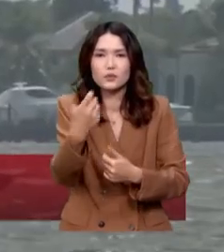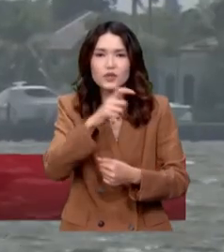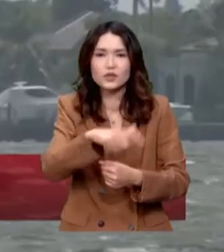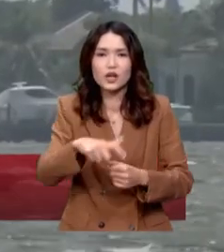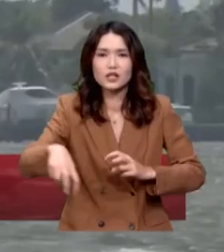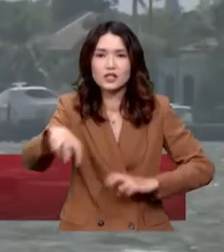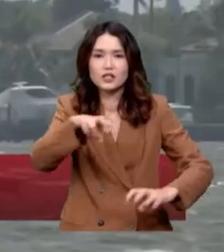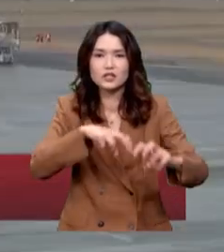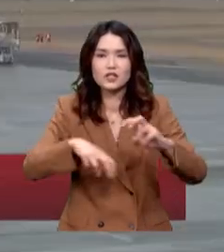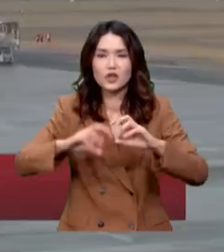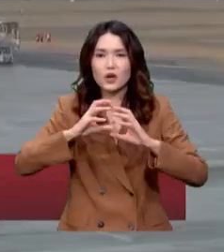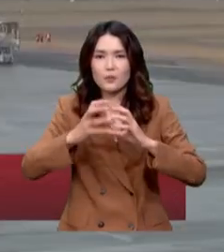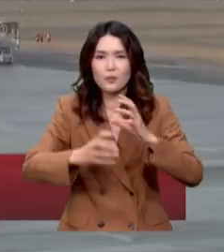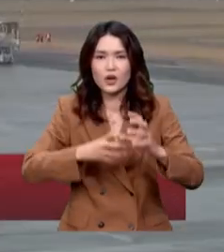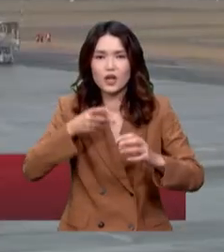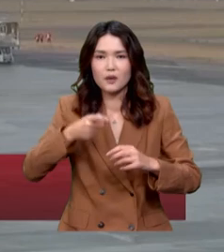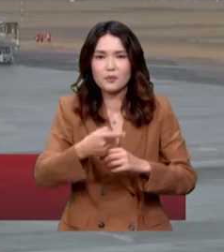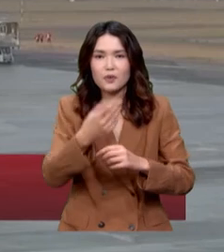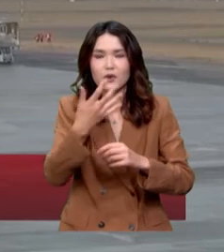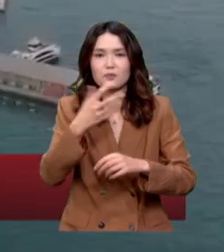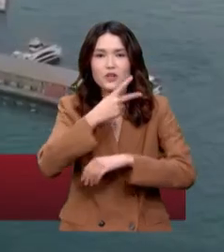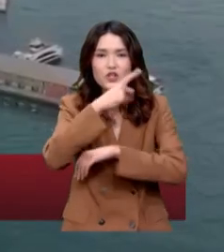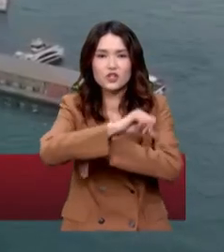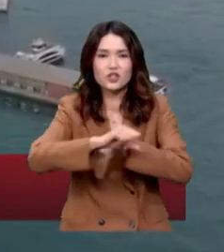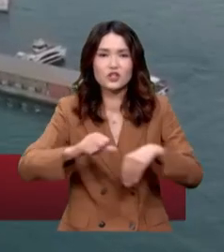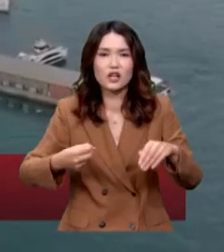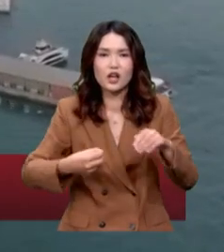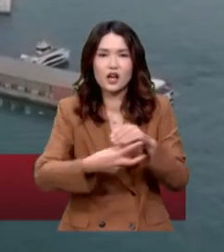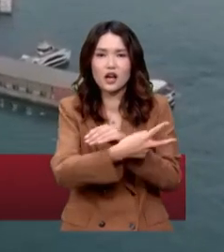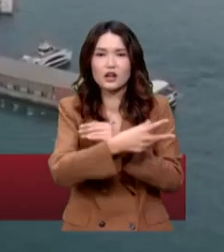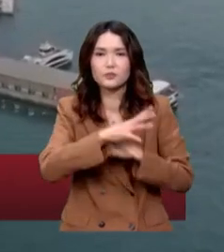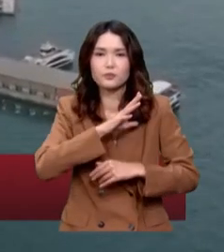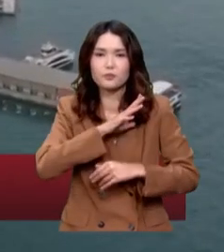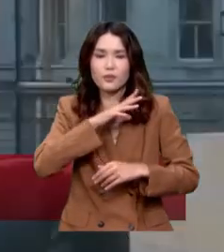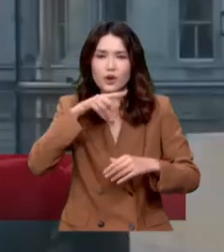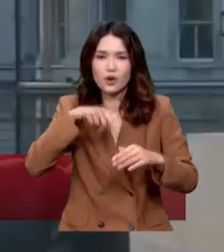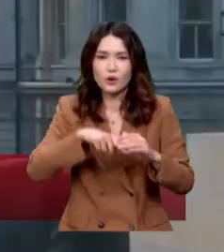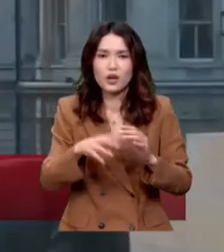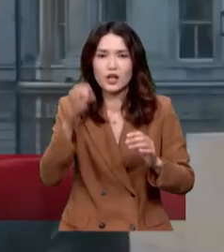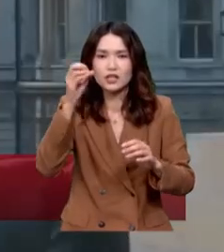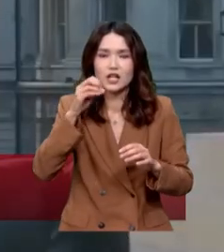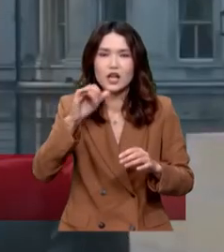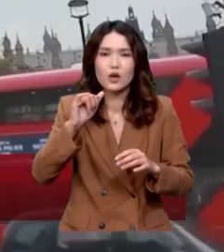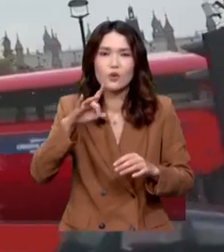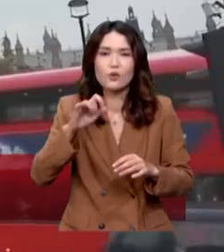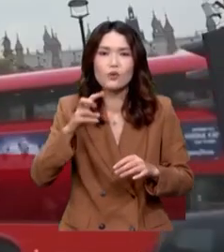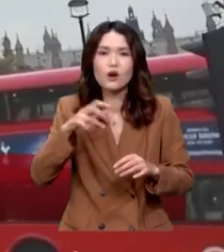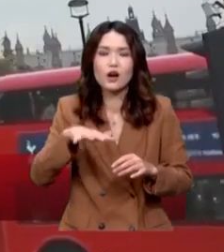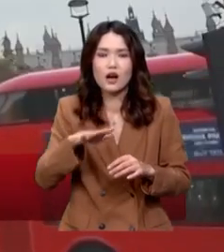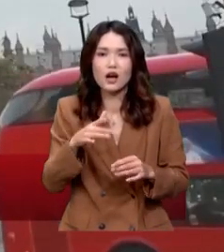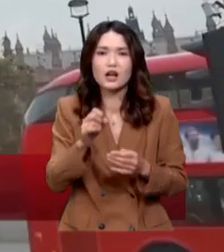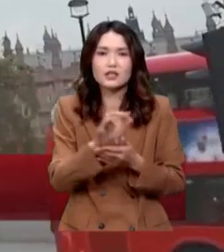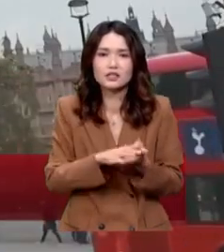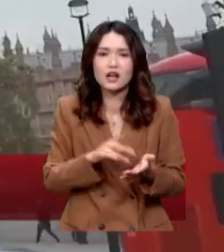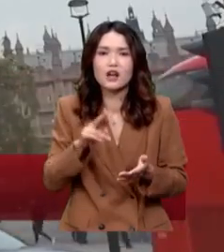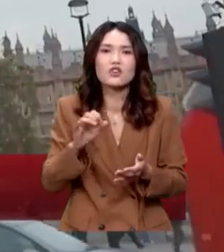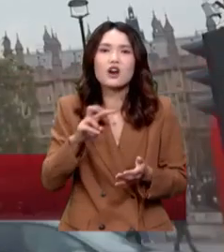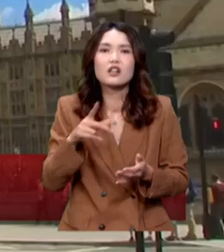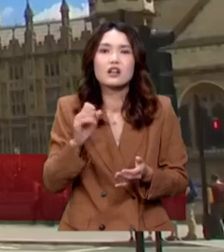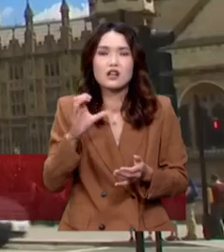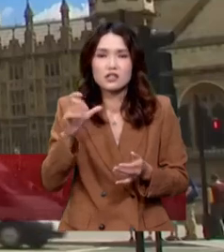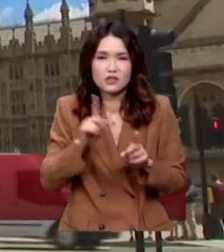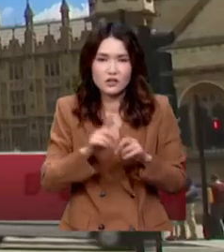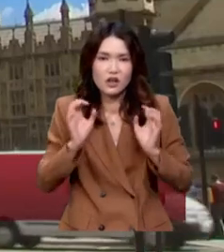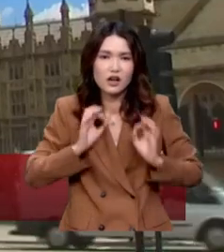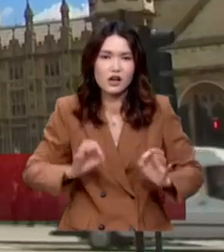іздеу жарияланған, соның 1500-і шетелге қашып кеткен. Оның арасында ЛРТ ісіне қатысты Талғат Ардан да бар.